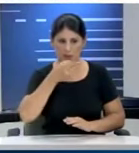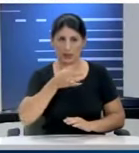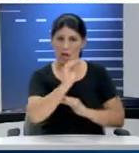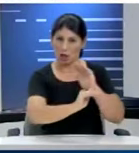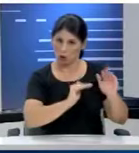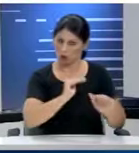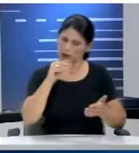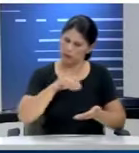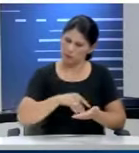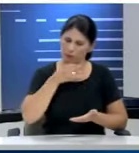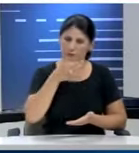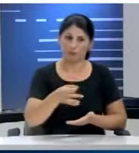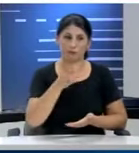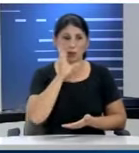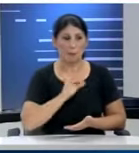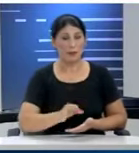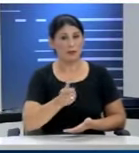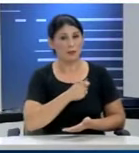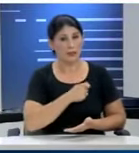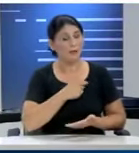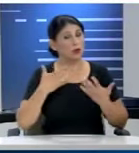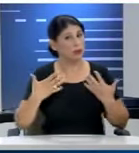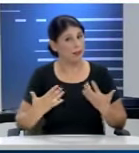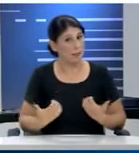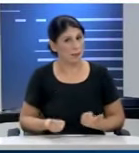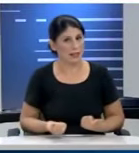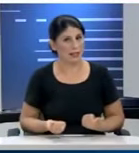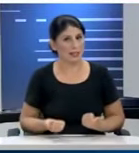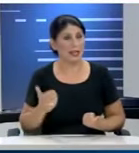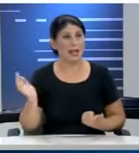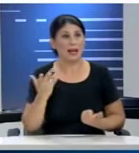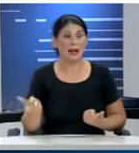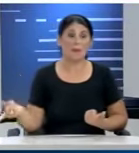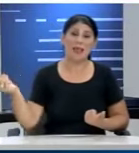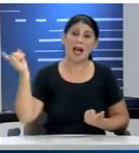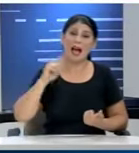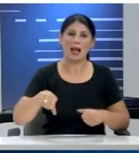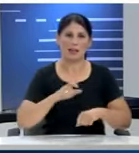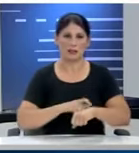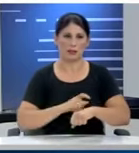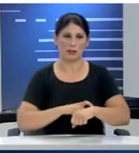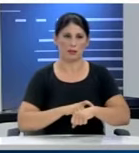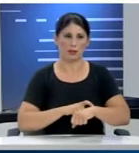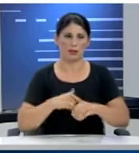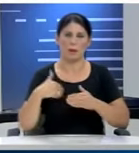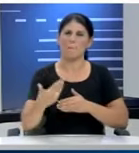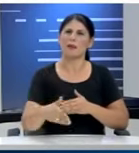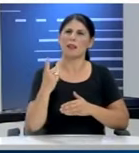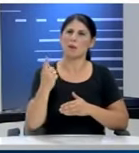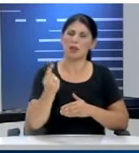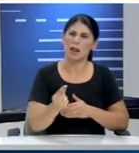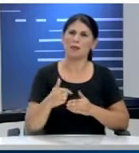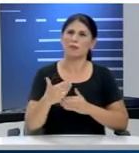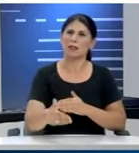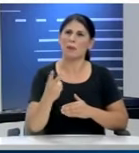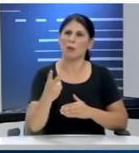επαναλαμβάνω. Πραγματικά πιστεύετε ότι θα υπάρξει κάποια άλλη στιγμή μετά από 1,5, μετά από